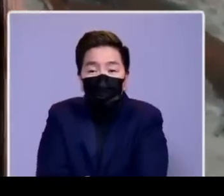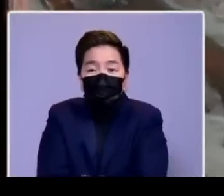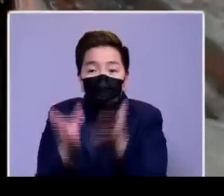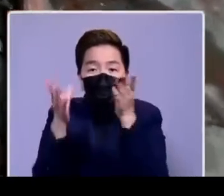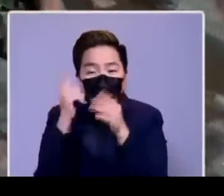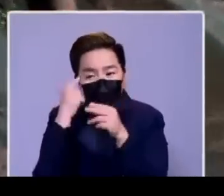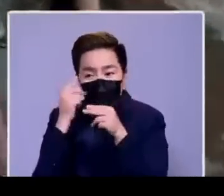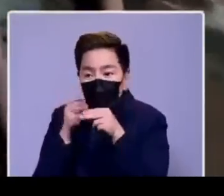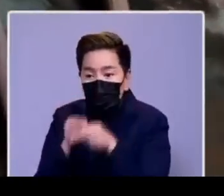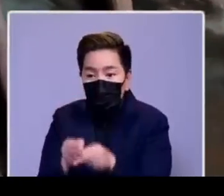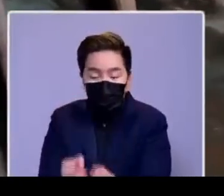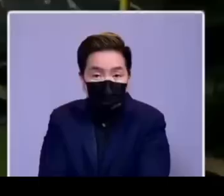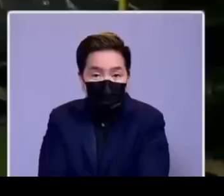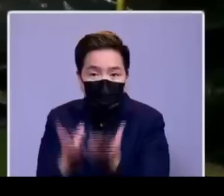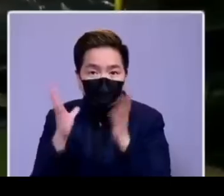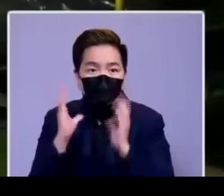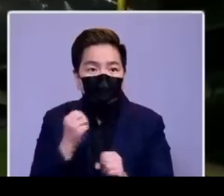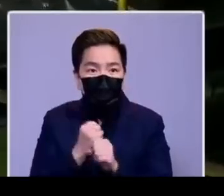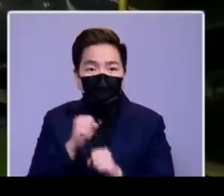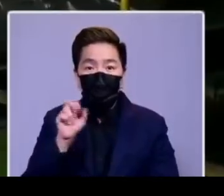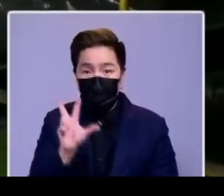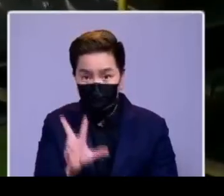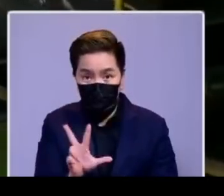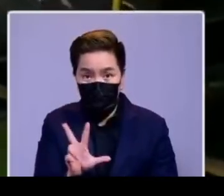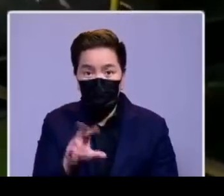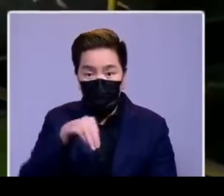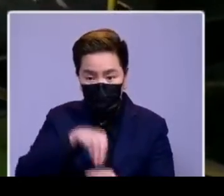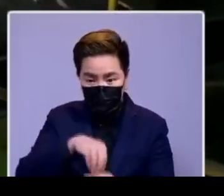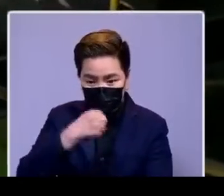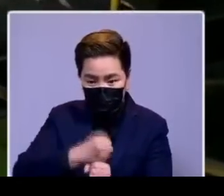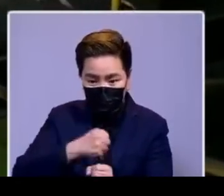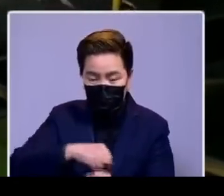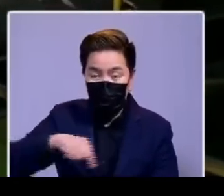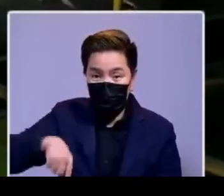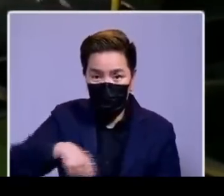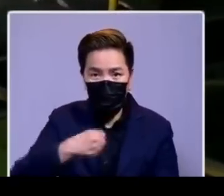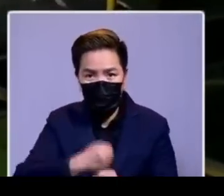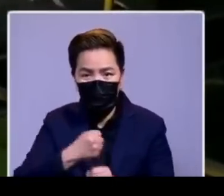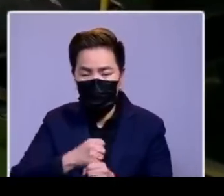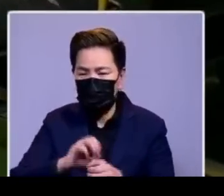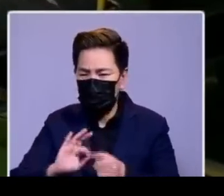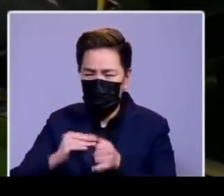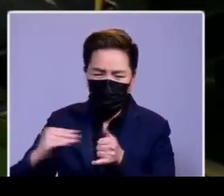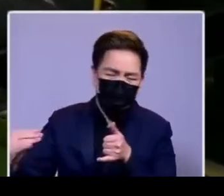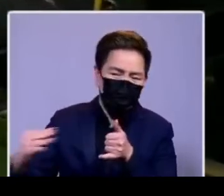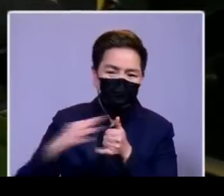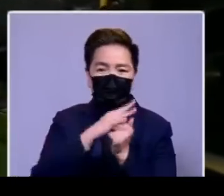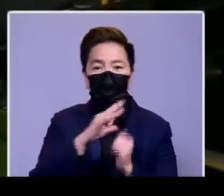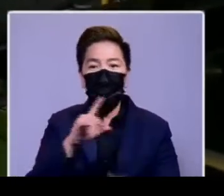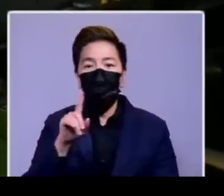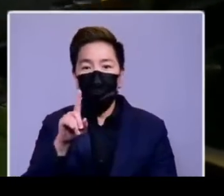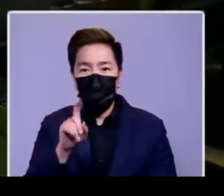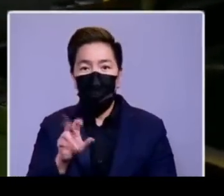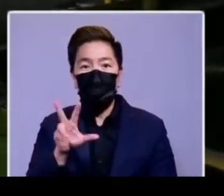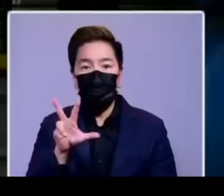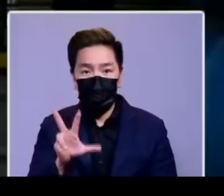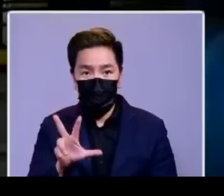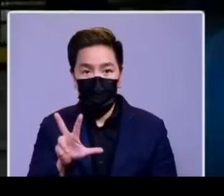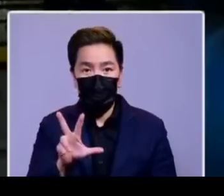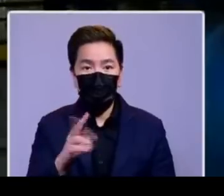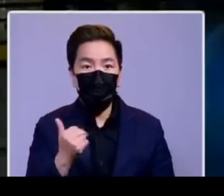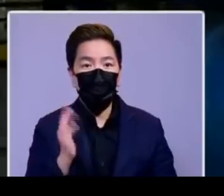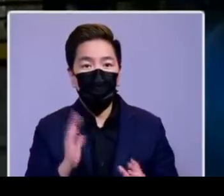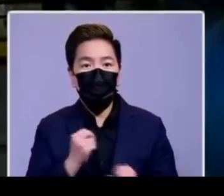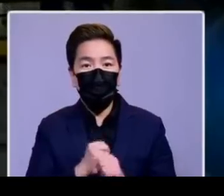ย่างไม่ทราบสาเหตุทำให้ช่างไฟฟ้า3คนที่กำลังทำงานเนี่ยนะฮะถูกไฟคลอกเสียชีวิตทันที